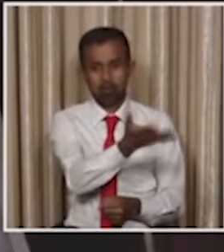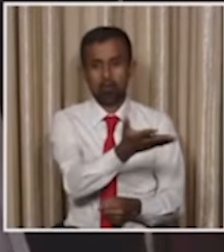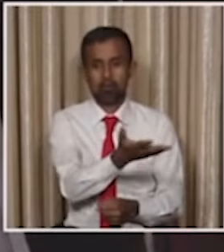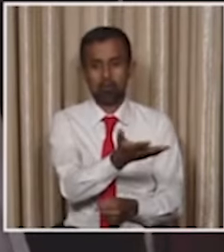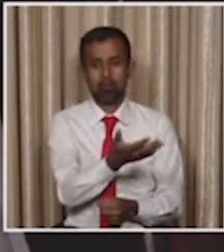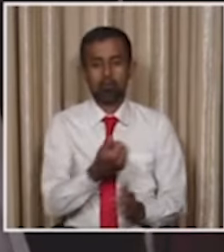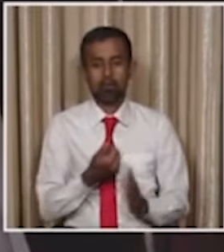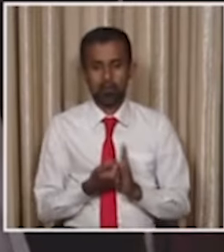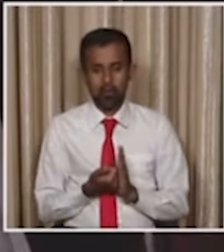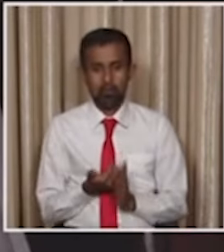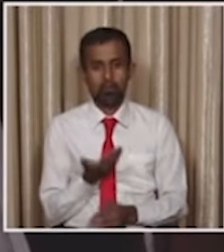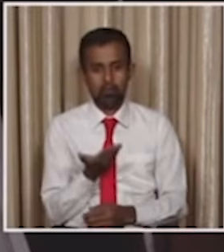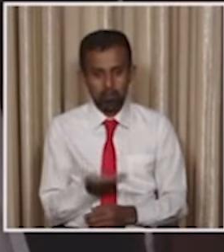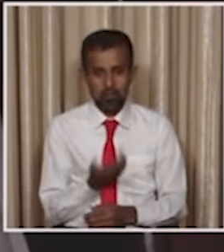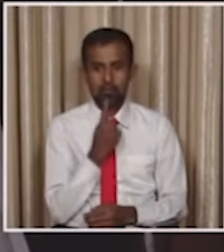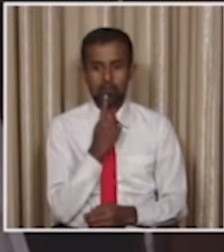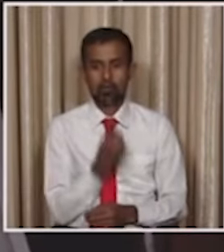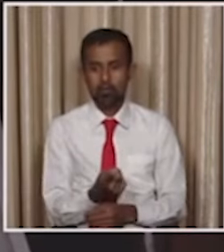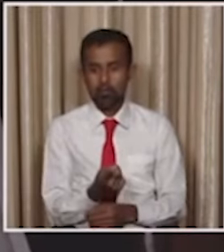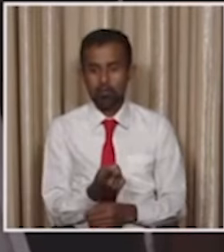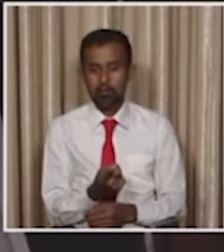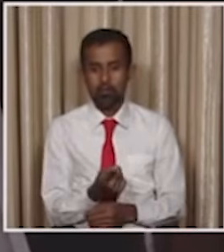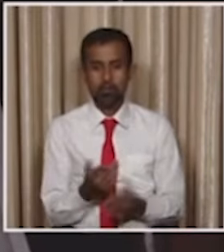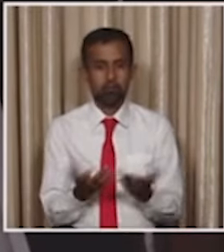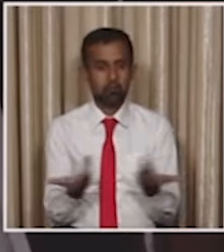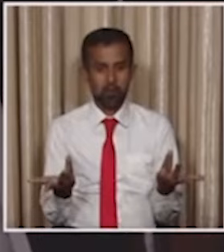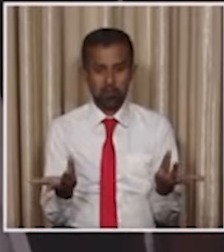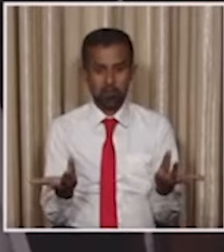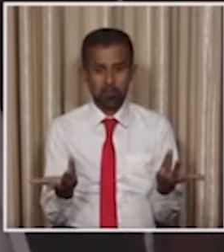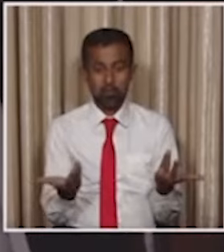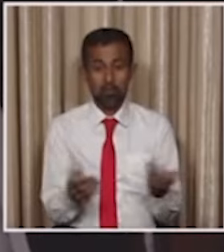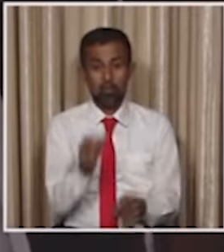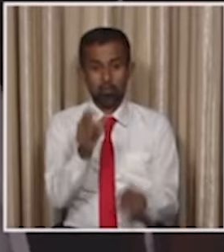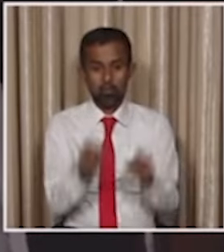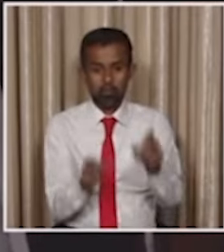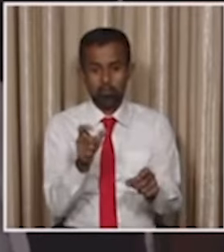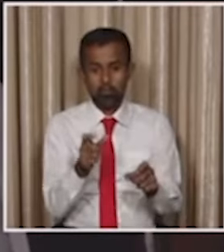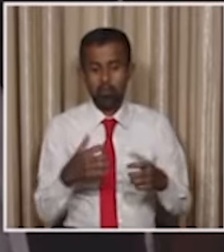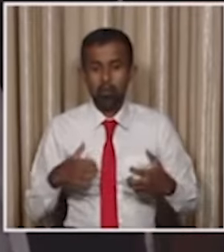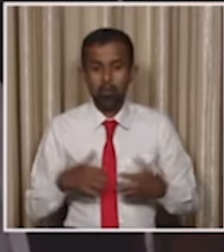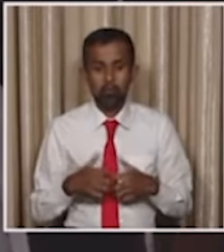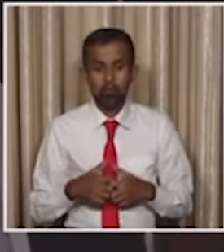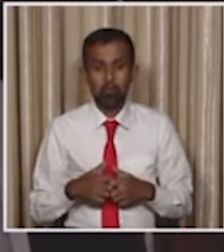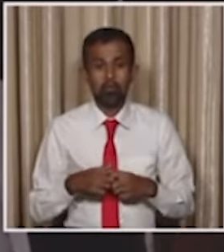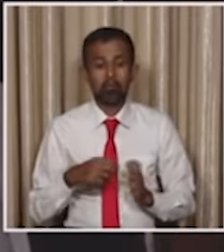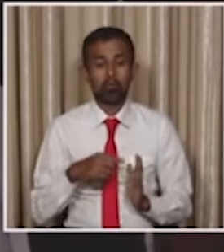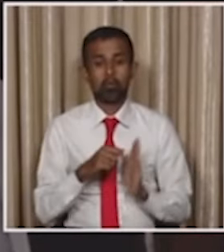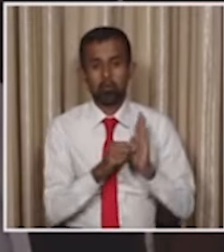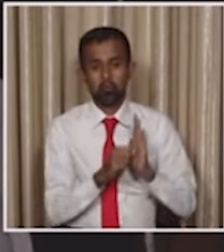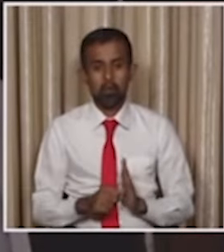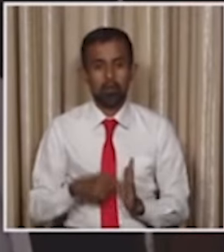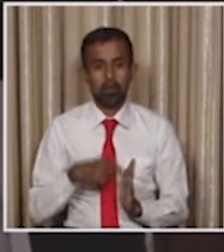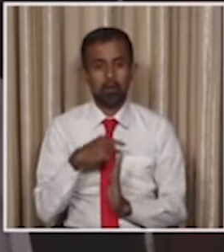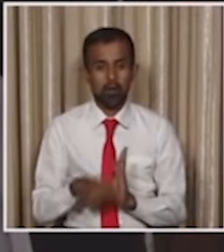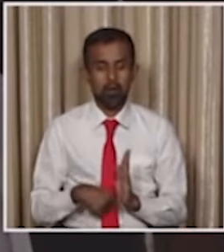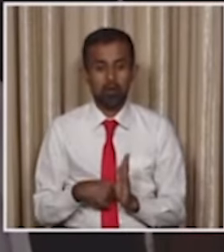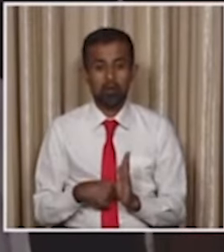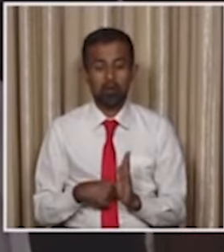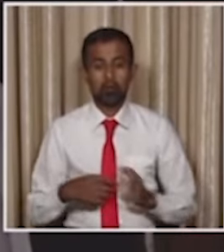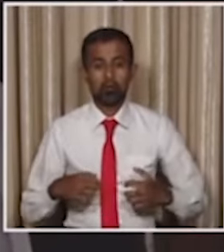ගෞරවයෙන් ඉල්ලීමක් කරනවා. එහෙම නැත්තම් ඔබතුමාලා මේ අර්බුදයට වැටිච්ච රටේ ඒ